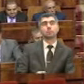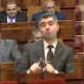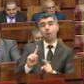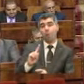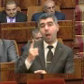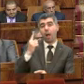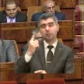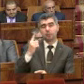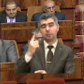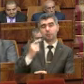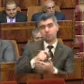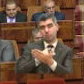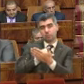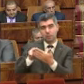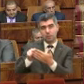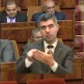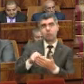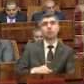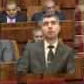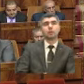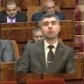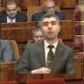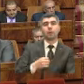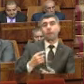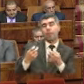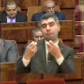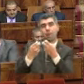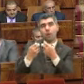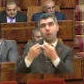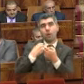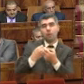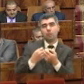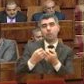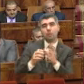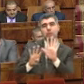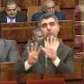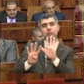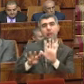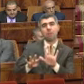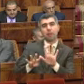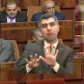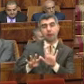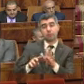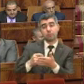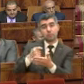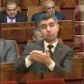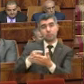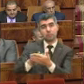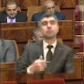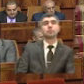واحدة بالنسبة للابتدائي فقط كمثال 900 درهم تصرف بما